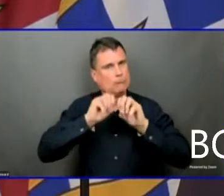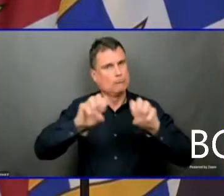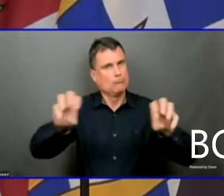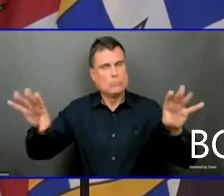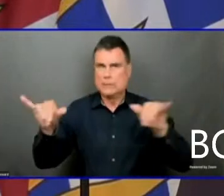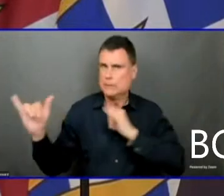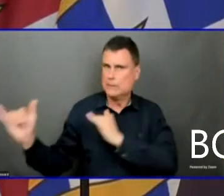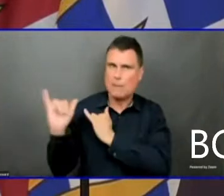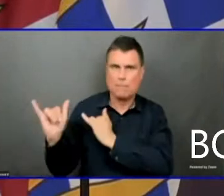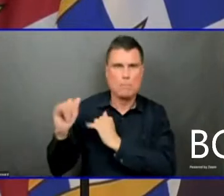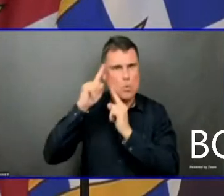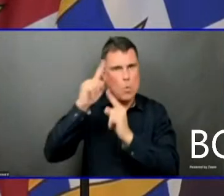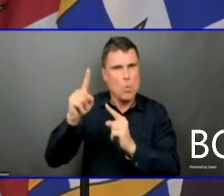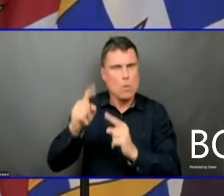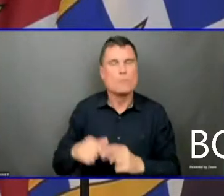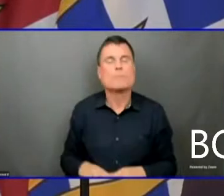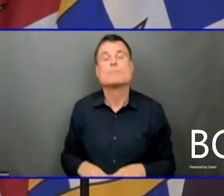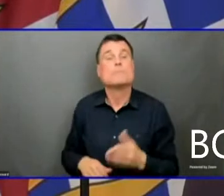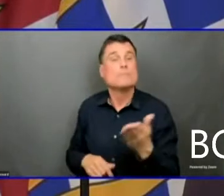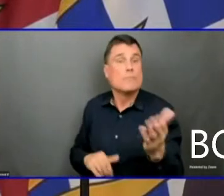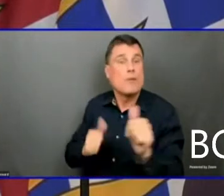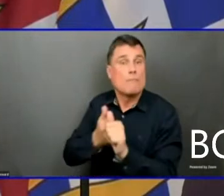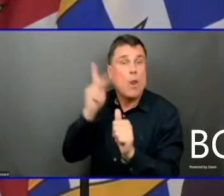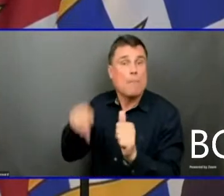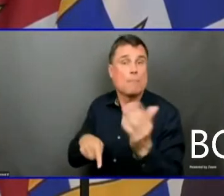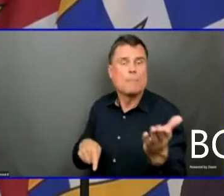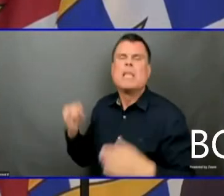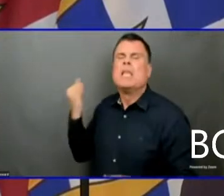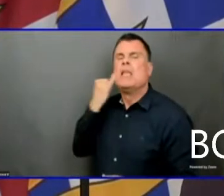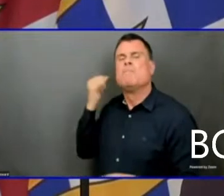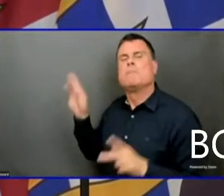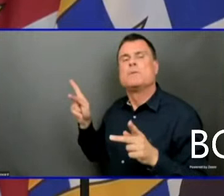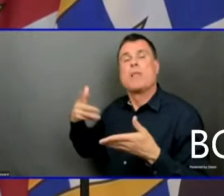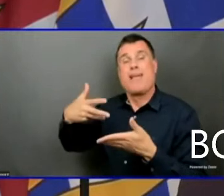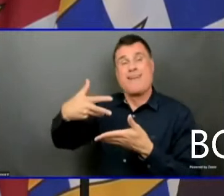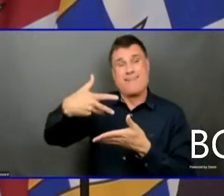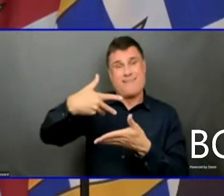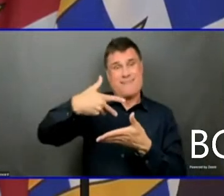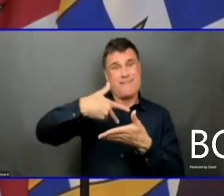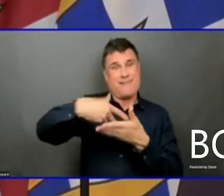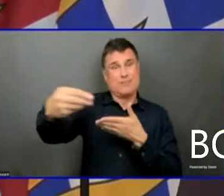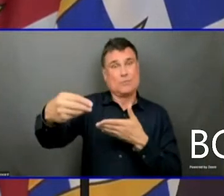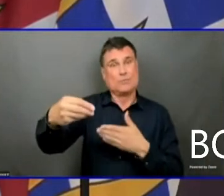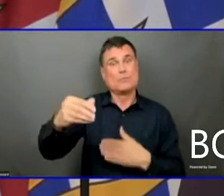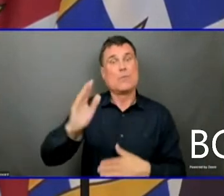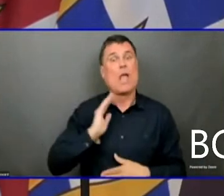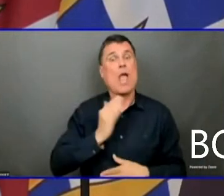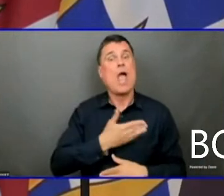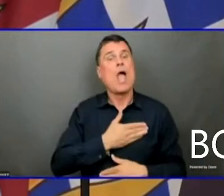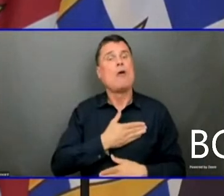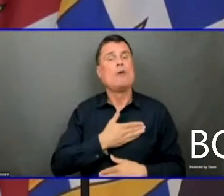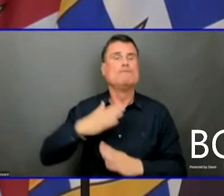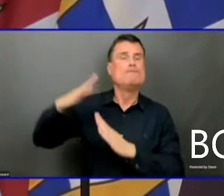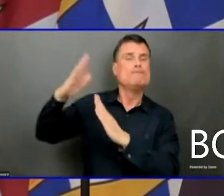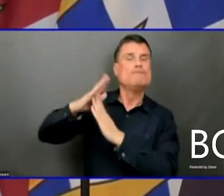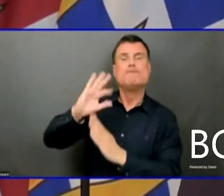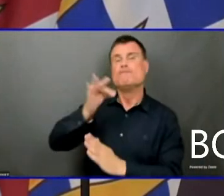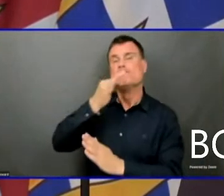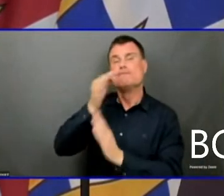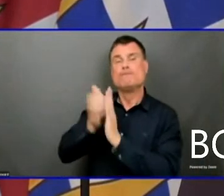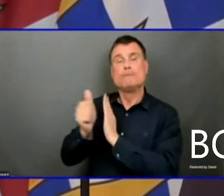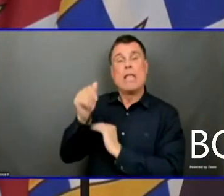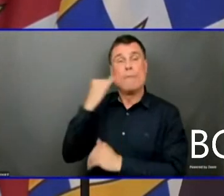虑，在5月长周末以后，5月长周末是5月24号，这个维多利亚